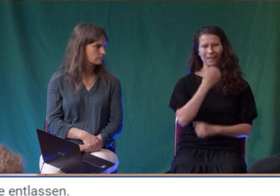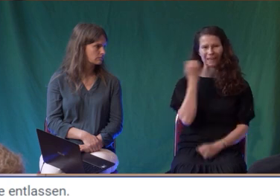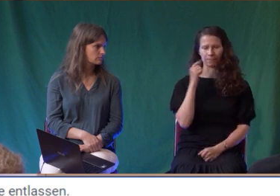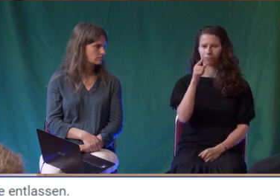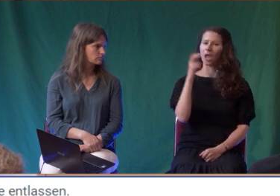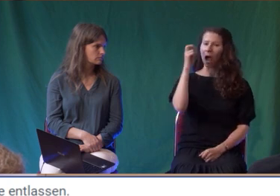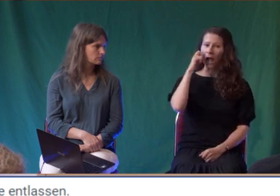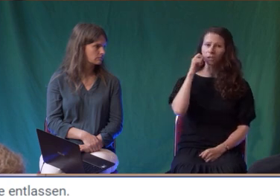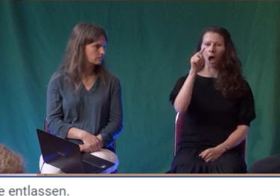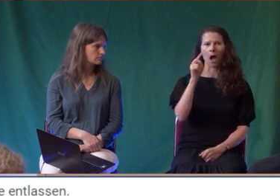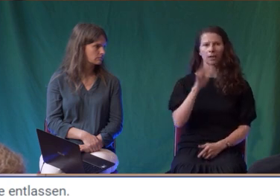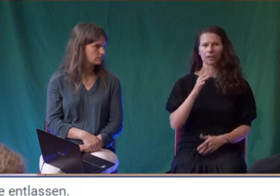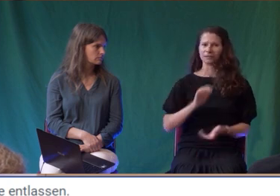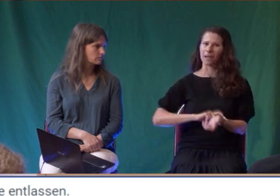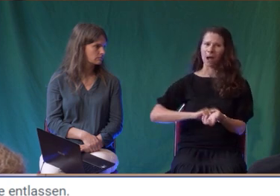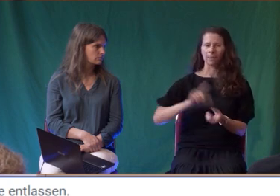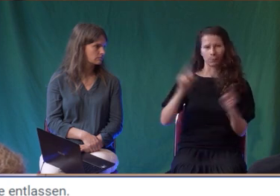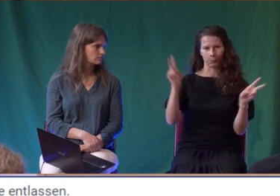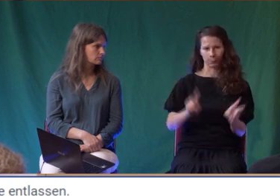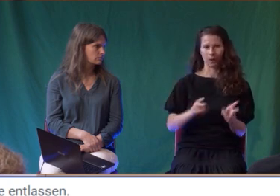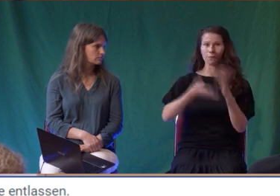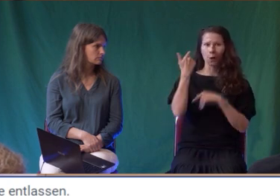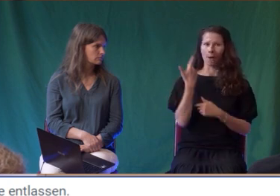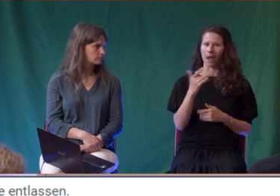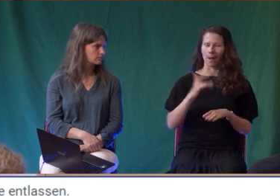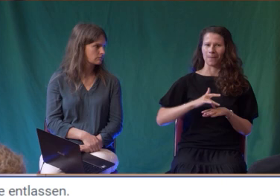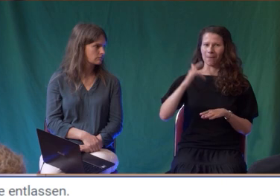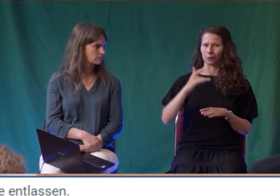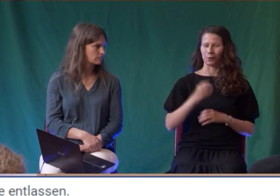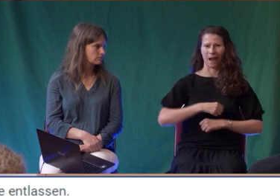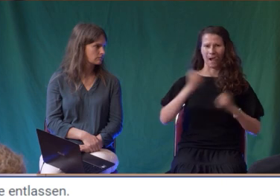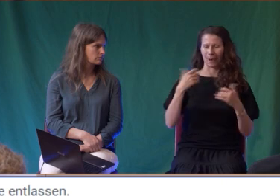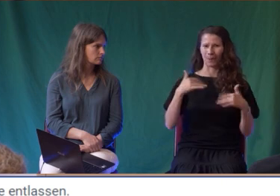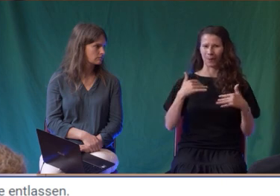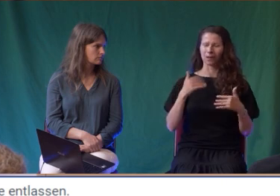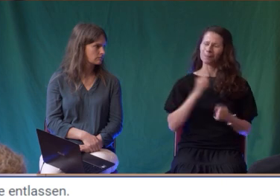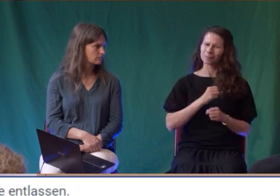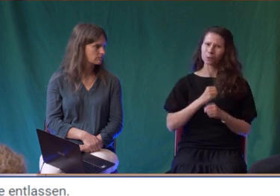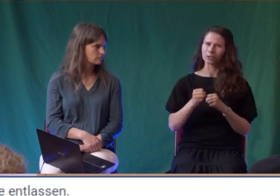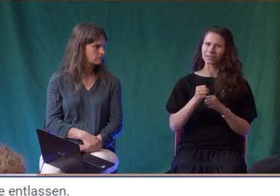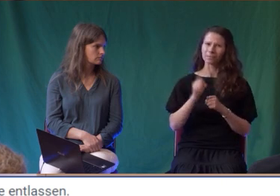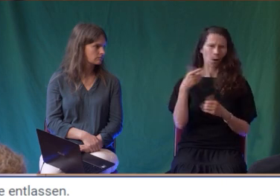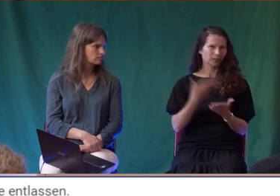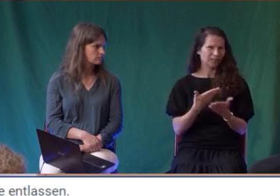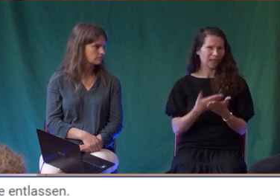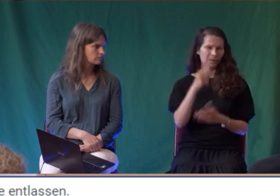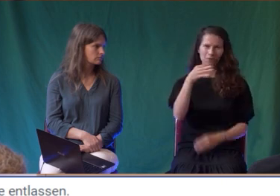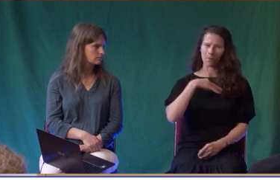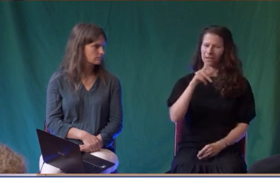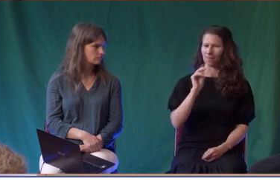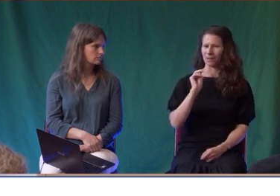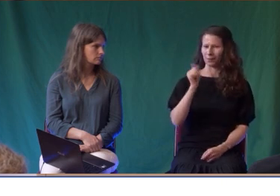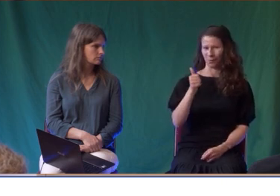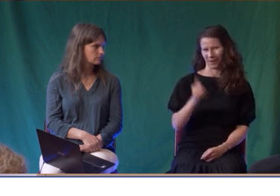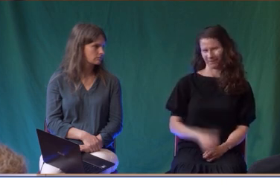ein Temperament eingebüßt sie war sehr emotional trotzdem oder gerade deswegen ist und bleibt sie etwas ganz Besonderes für